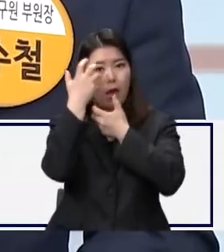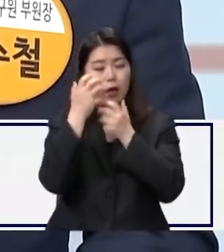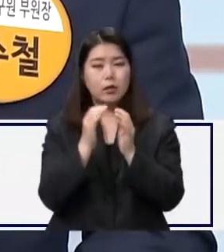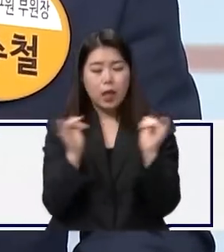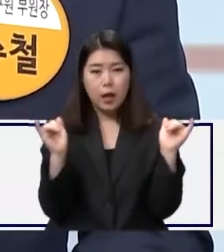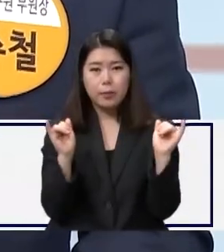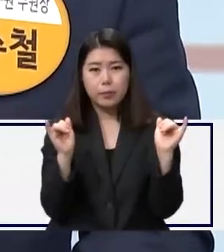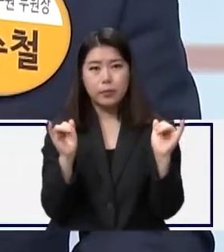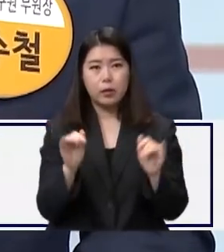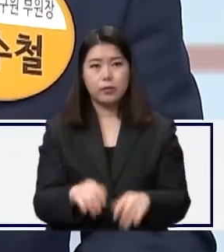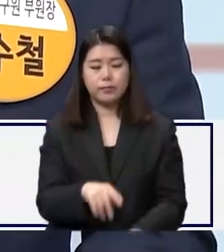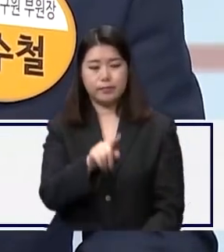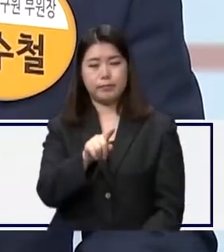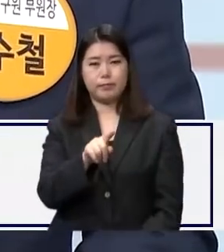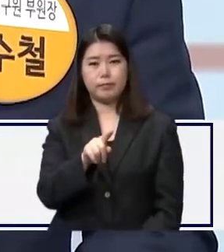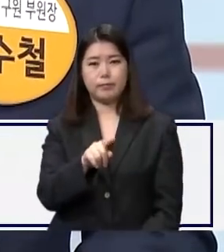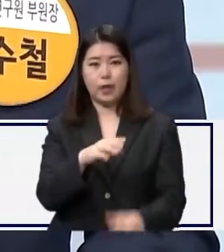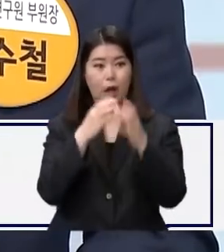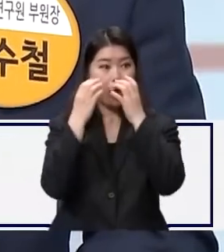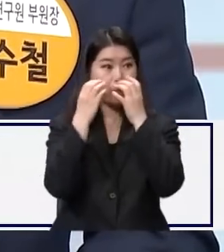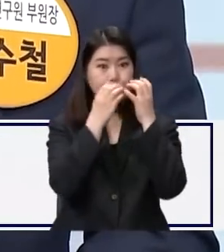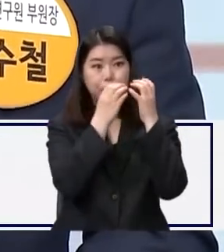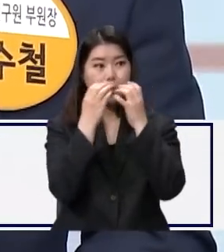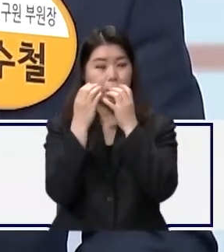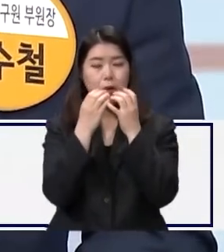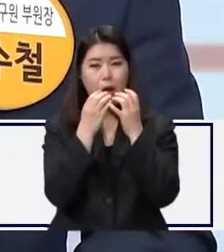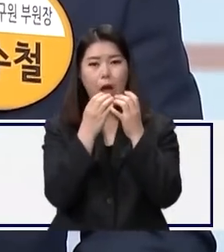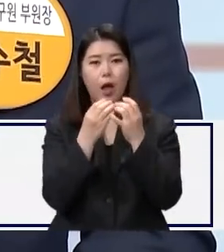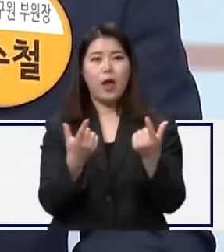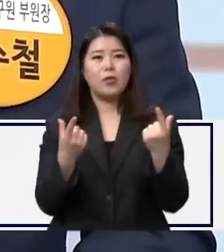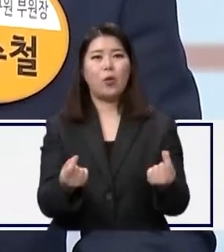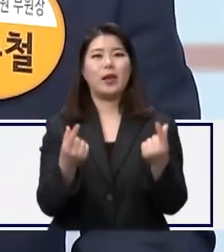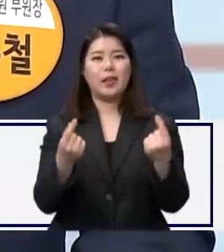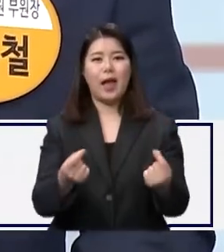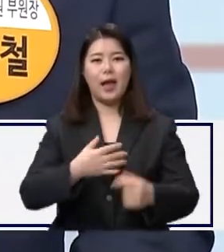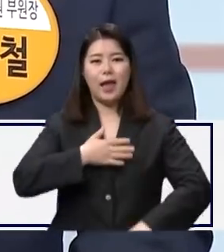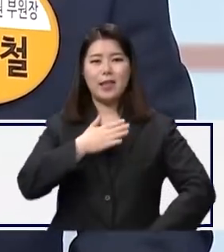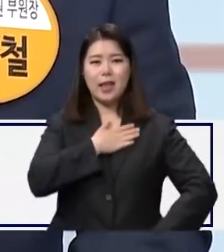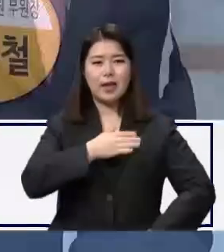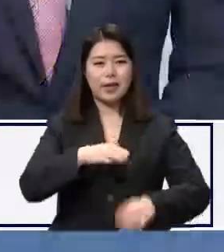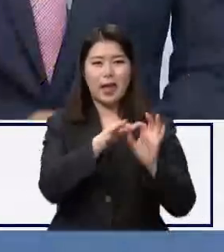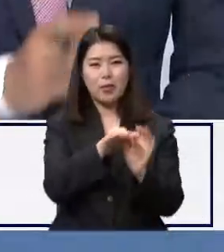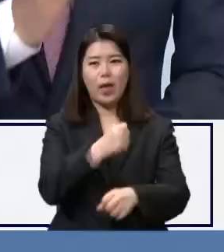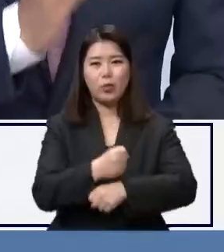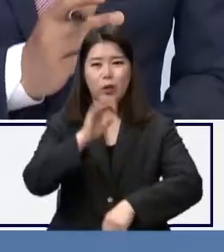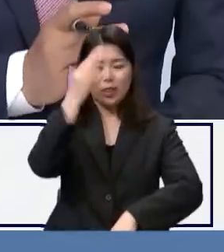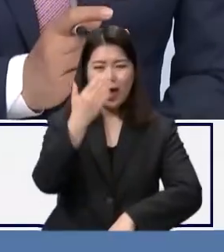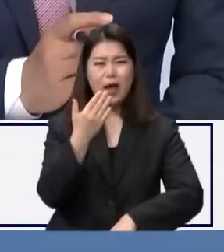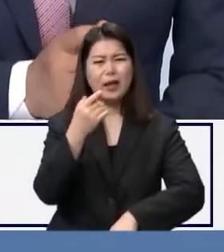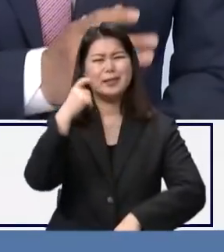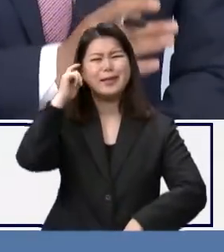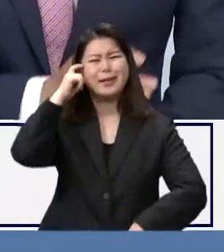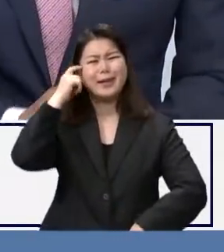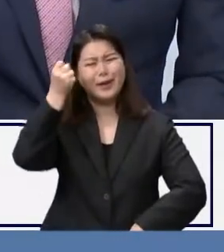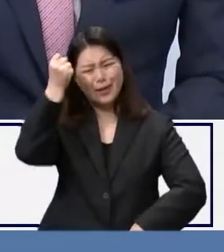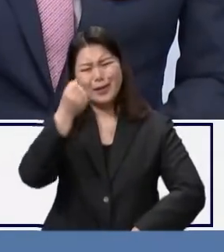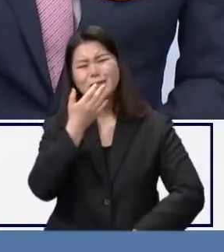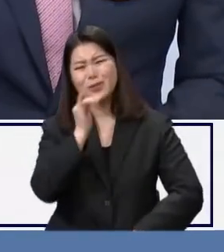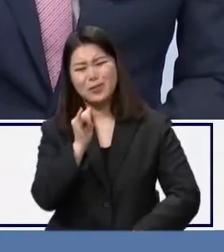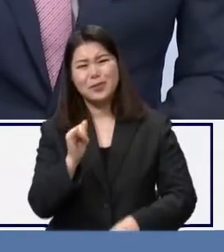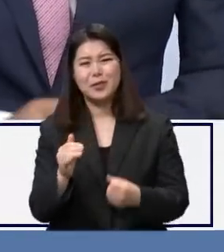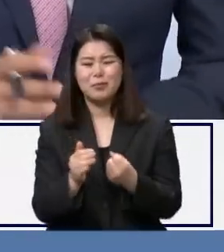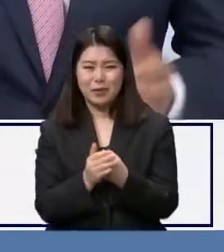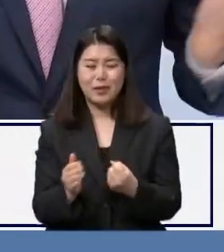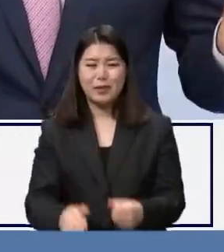개딸들에는 이것이 그 수박을 씹어 먹으라는 신호다 뭐 이렇게 되니까이 문제에 대해서 문제 제기를 하고 있는 거지 제가